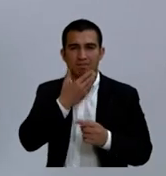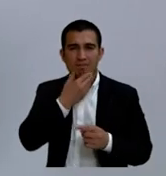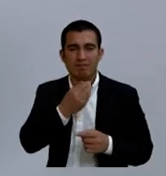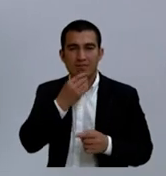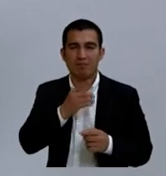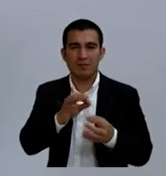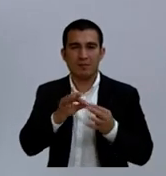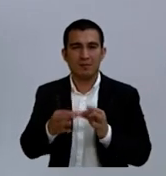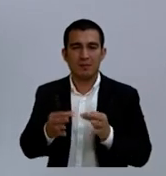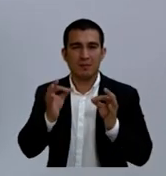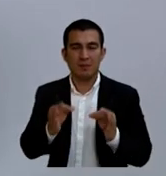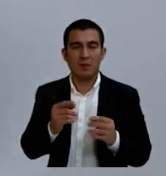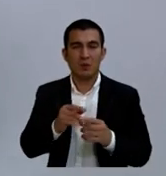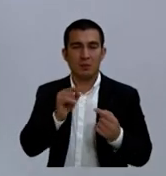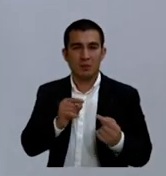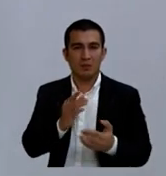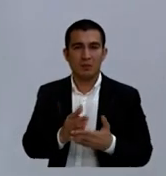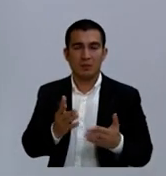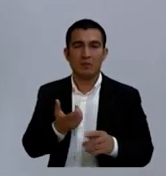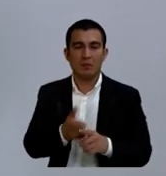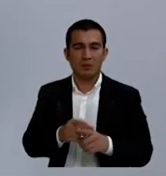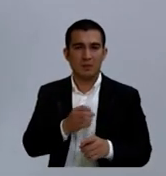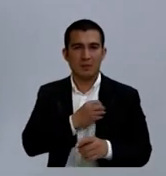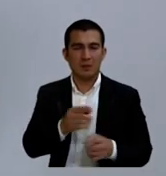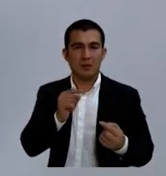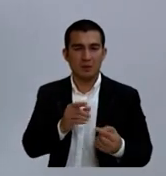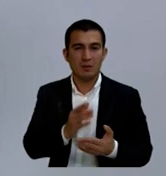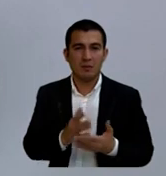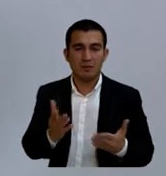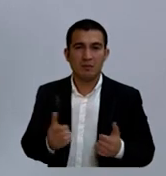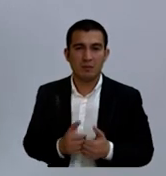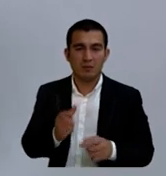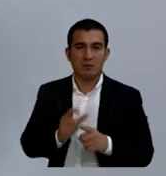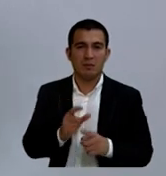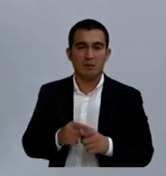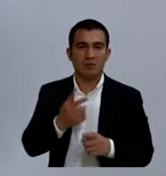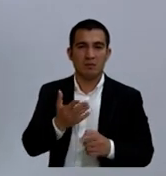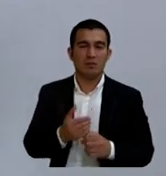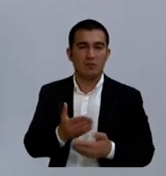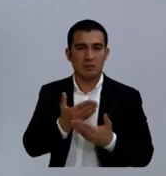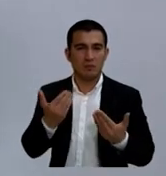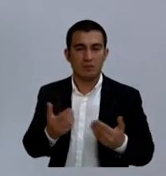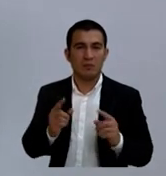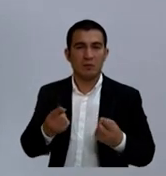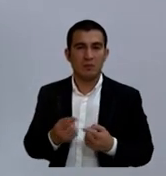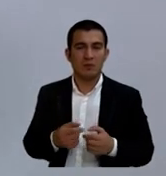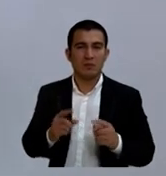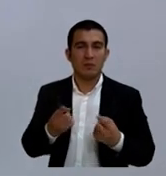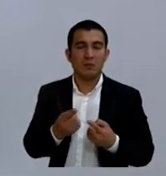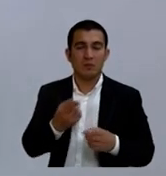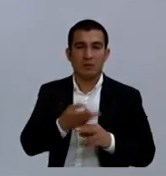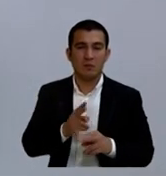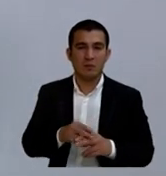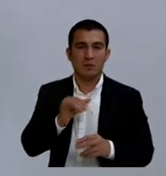madaniyligiga putur yetdimi? Boylikka putur yetdimi? Nutq boyligiga. Yo'q, nega? Negaki bu